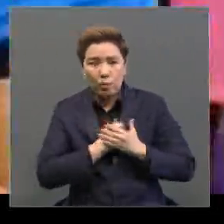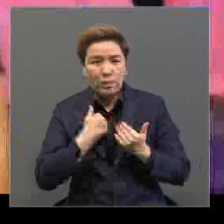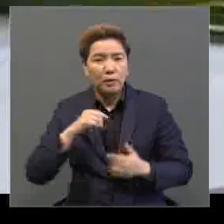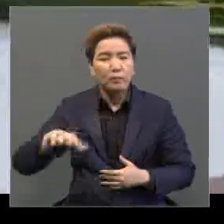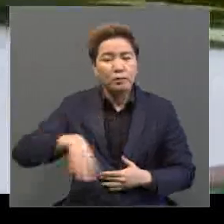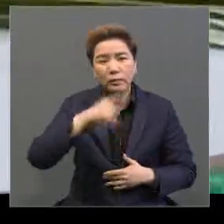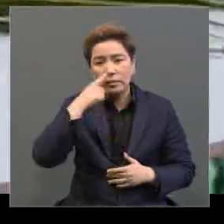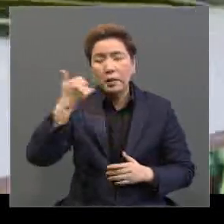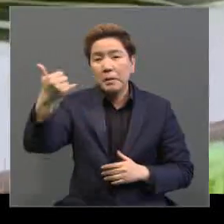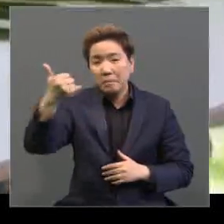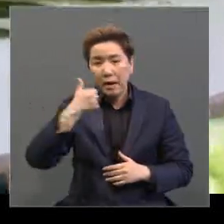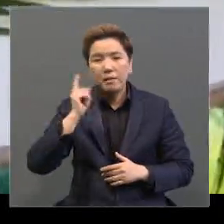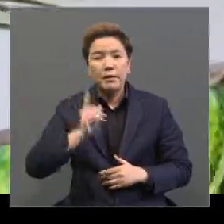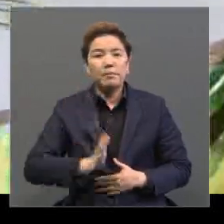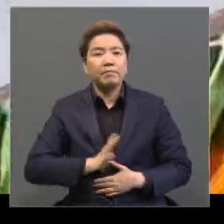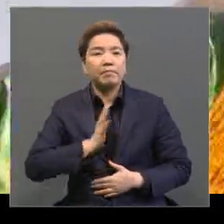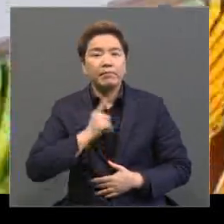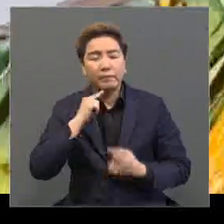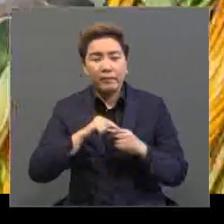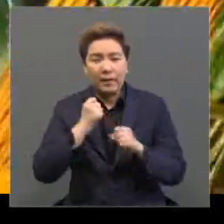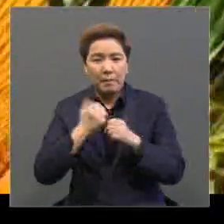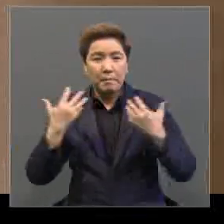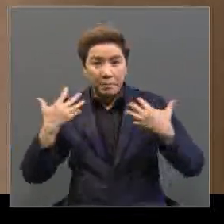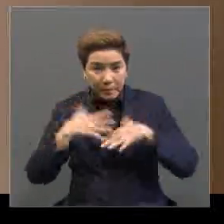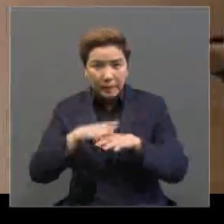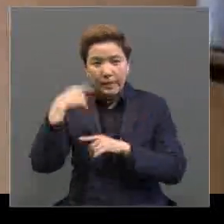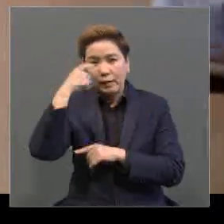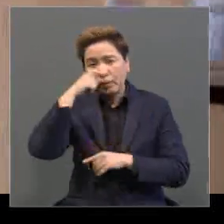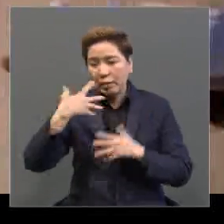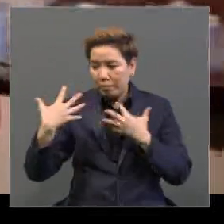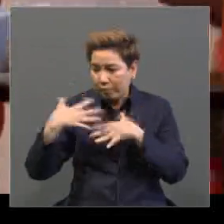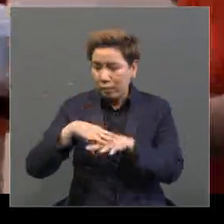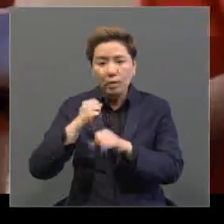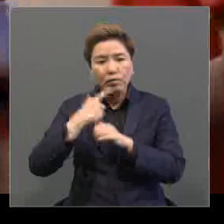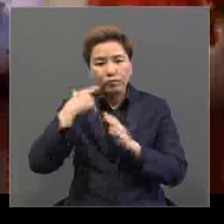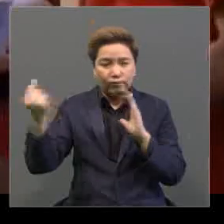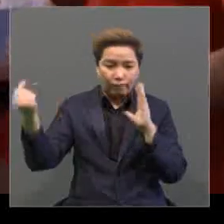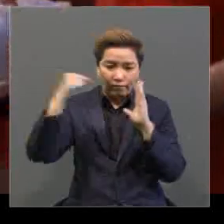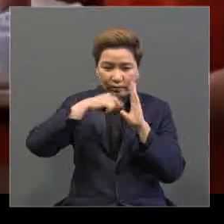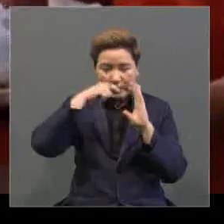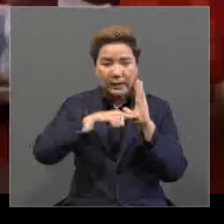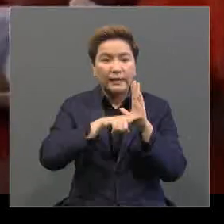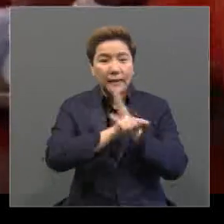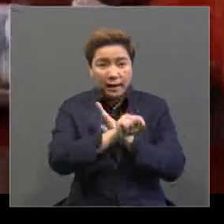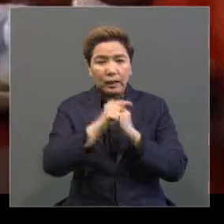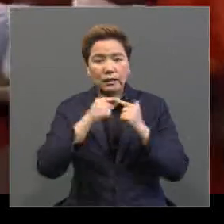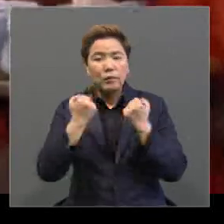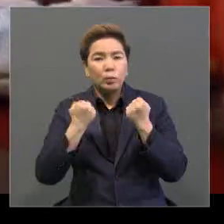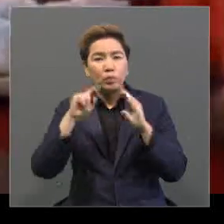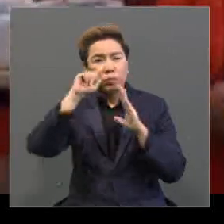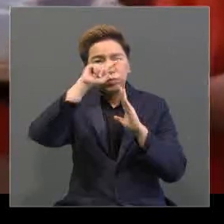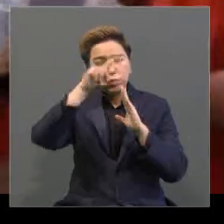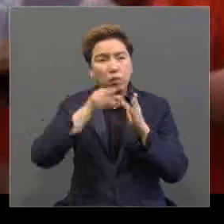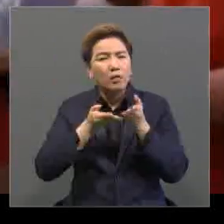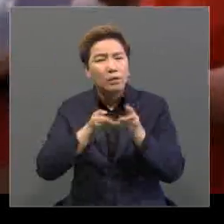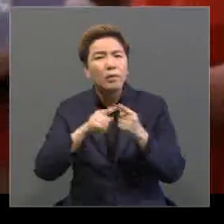เป็นการเดินทางมาอย่างเป็นทางการภายใต้การประสานงานมายังการท่องเที่ยวแห่งประเทศไทยซึ่งนักท่องเที่ยวกลุ่มนี้นะครับเดินทางมา